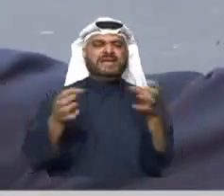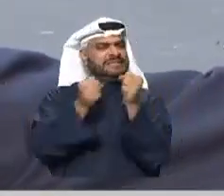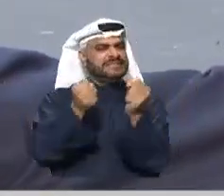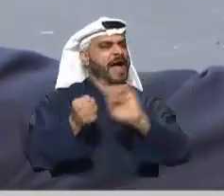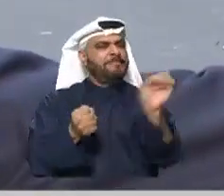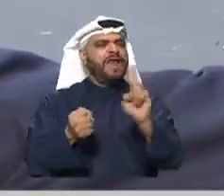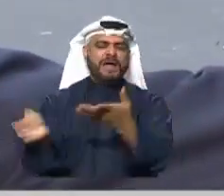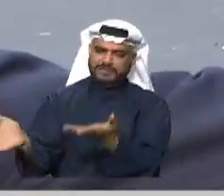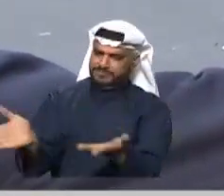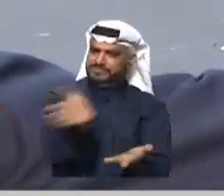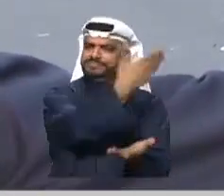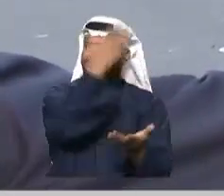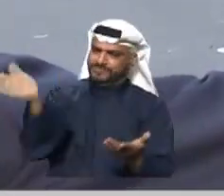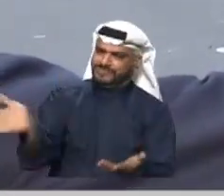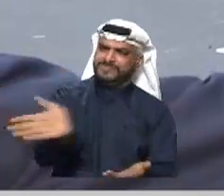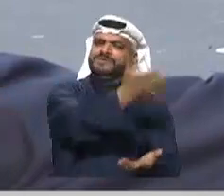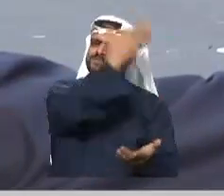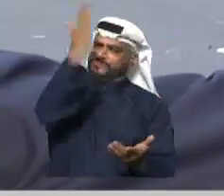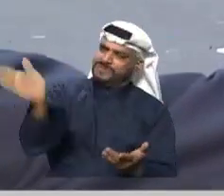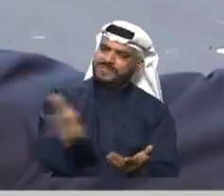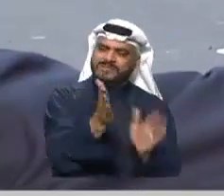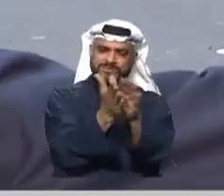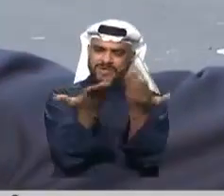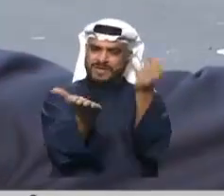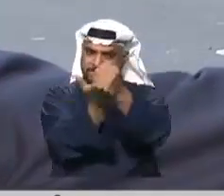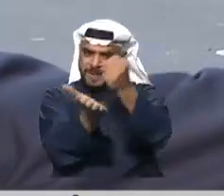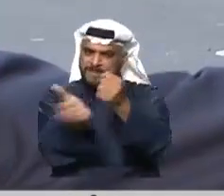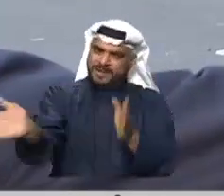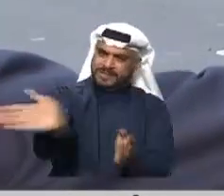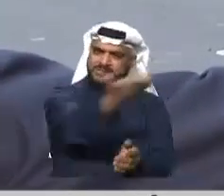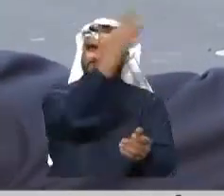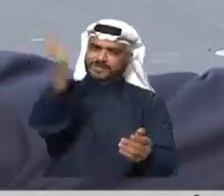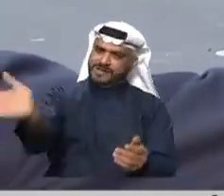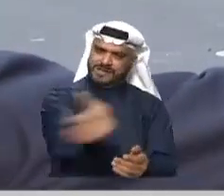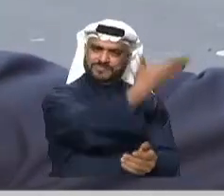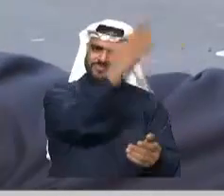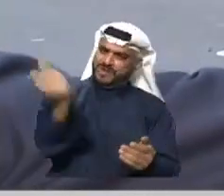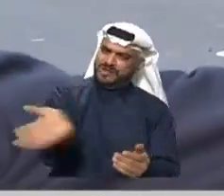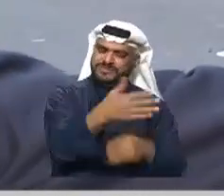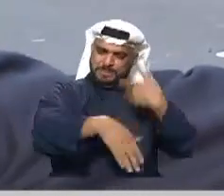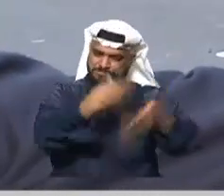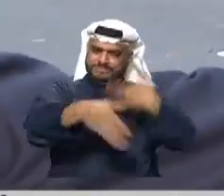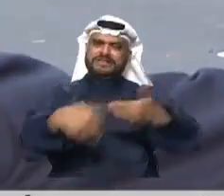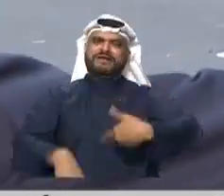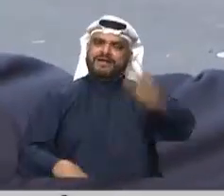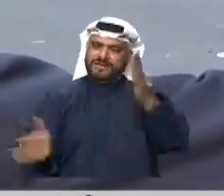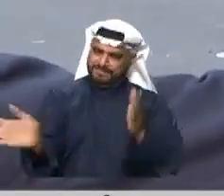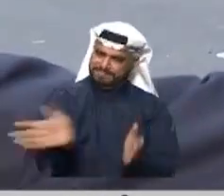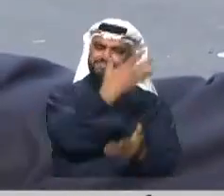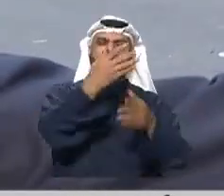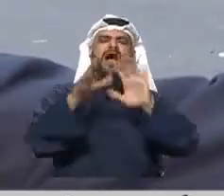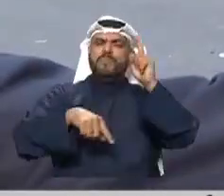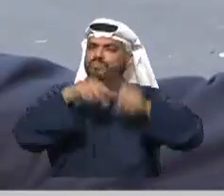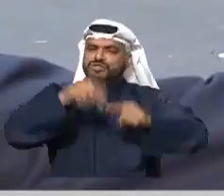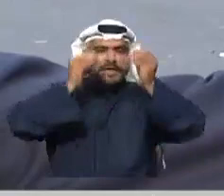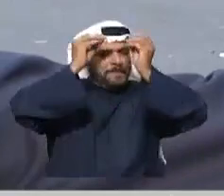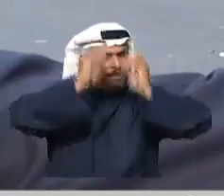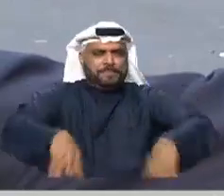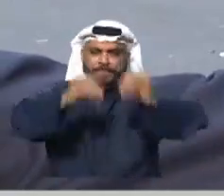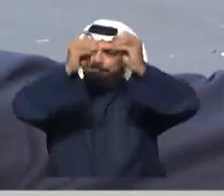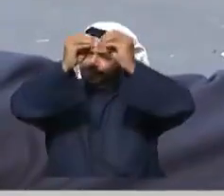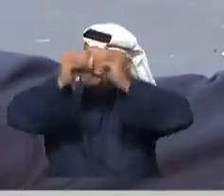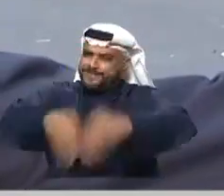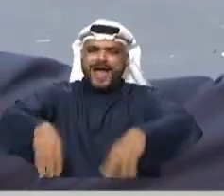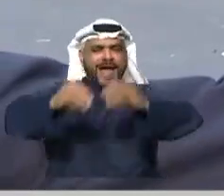الإجراءات الأمنية بالنسبة لجمهور خليجي 25 الكويتيين والخليجيين وتذليل كافة الصعاب